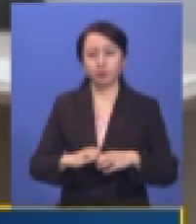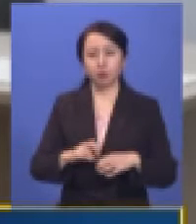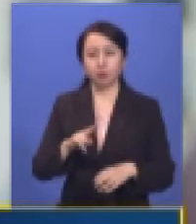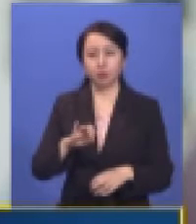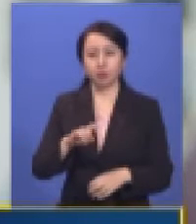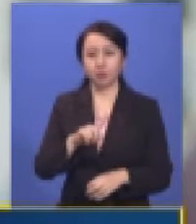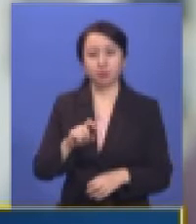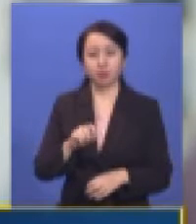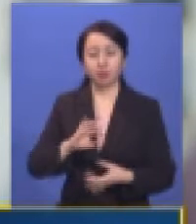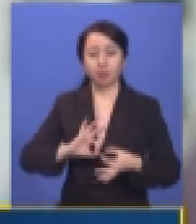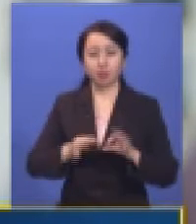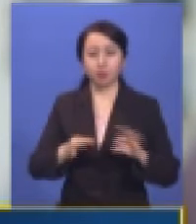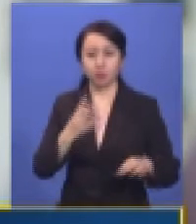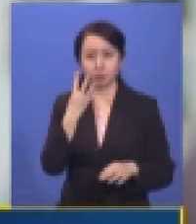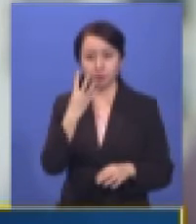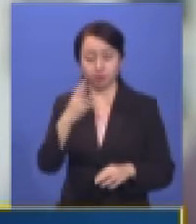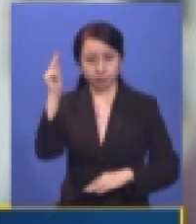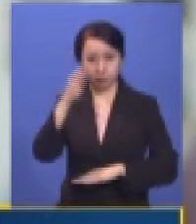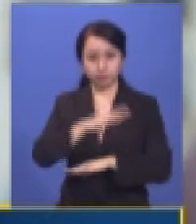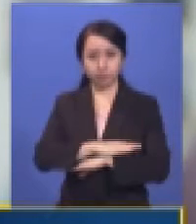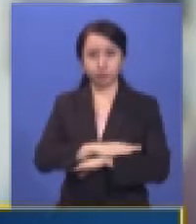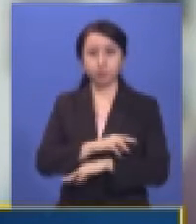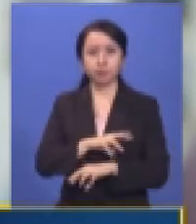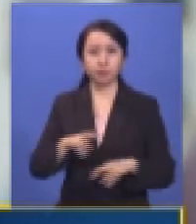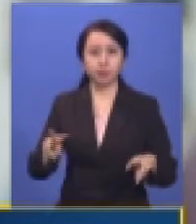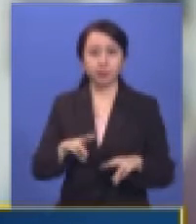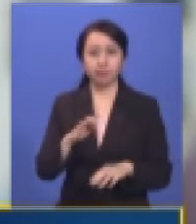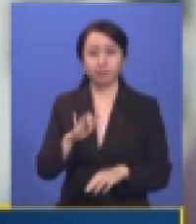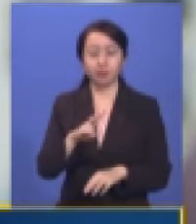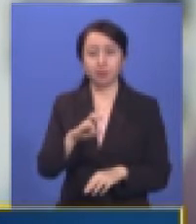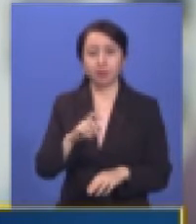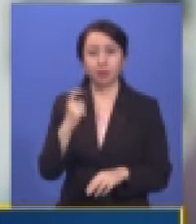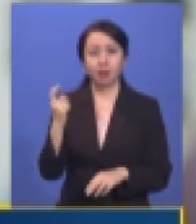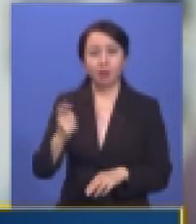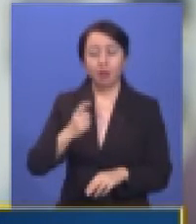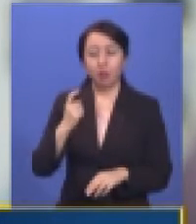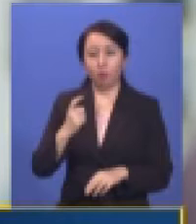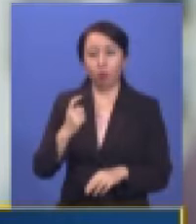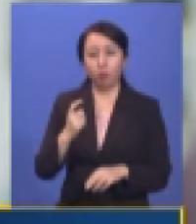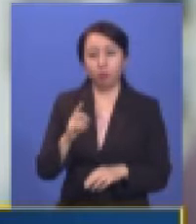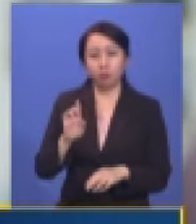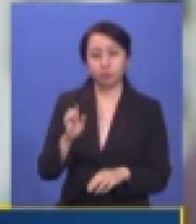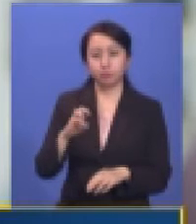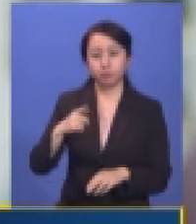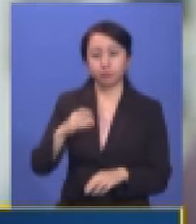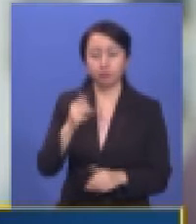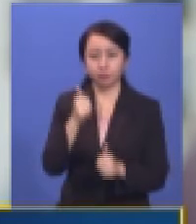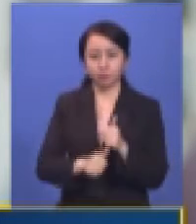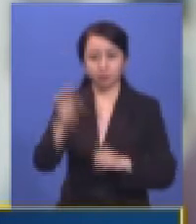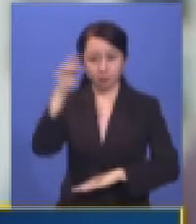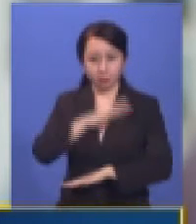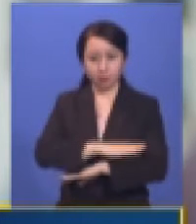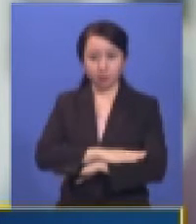Okulu.kz. Олимпиада по четырем предметам – математика, физика, химия, биология. На каждое